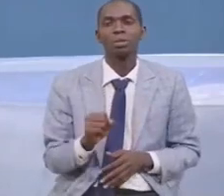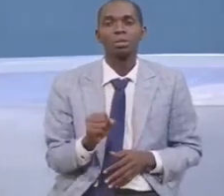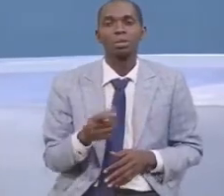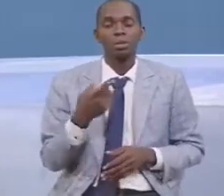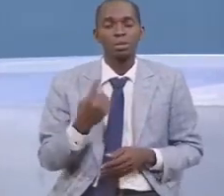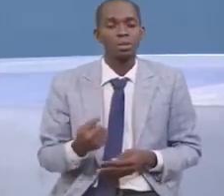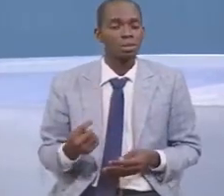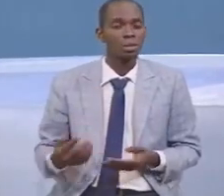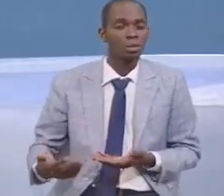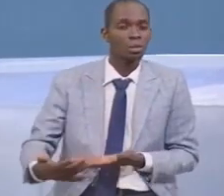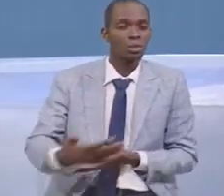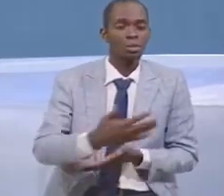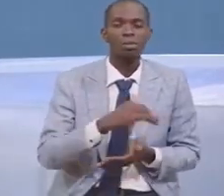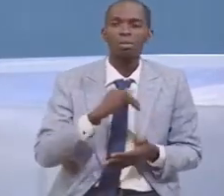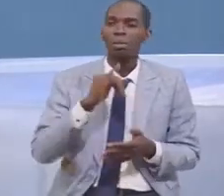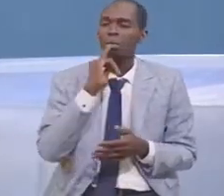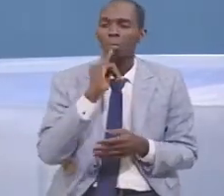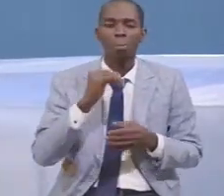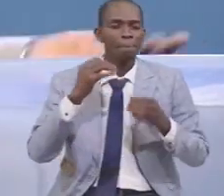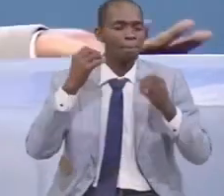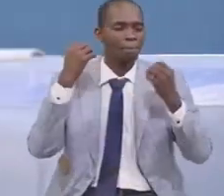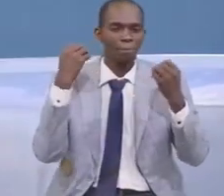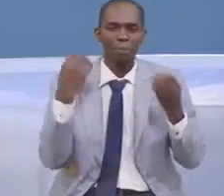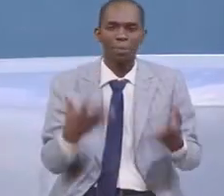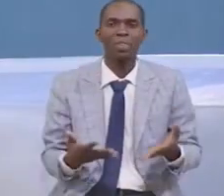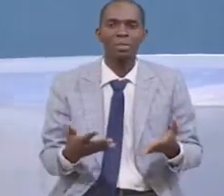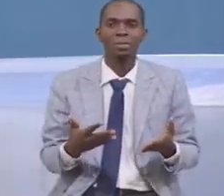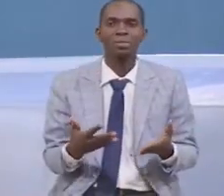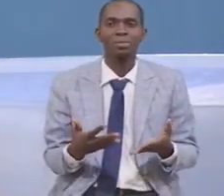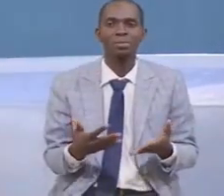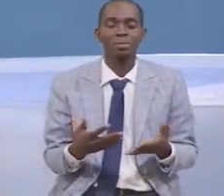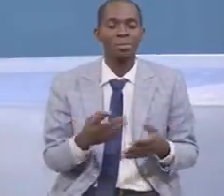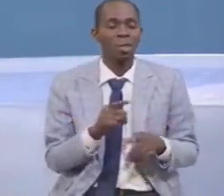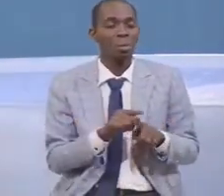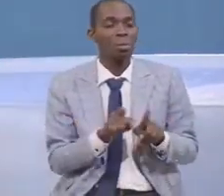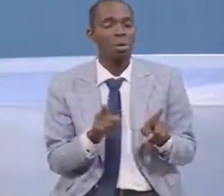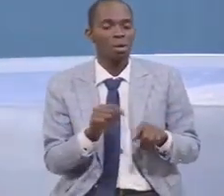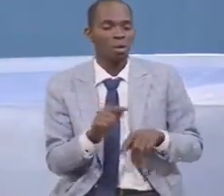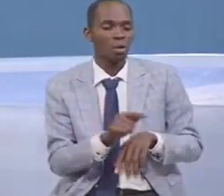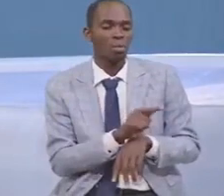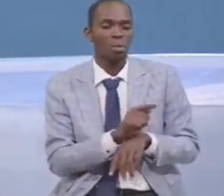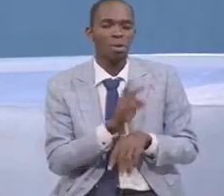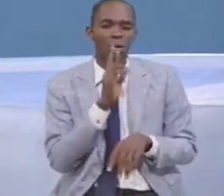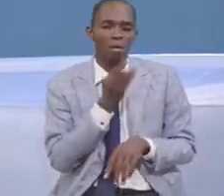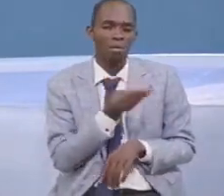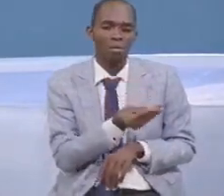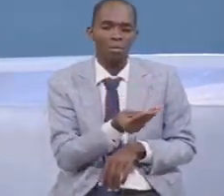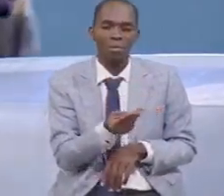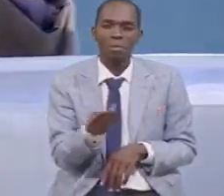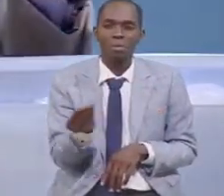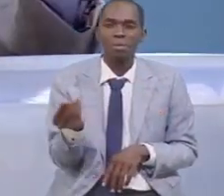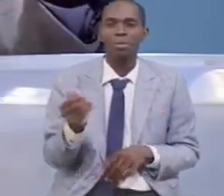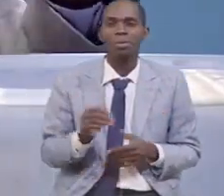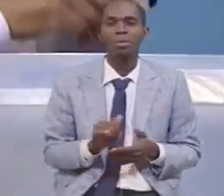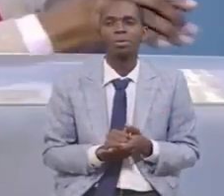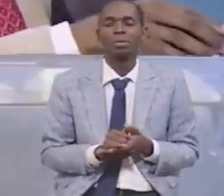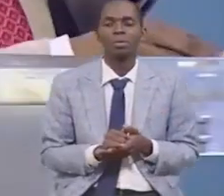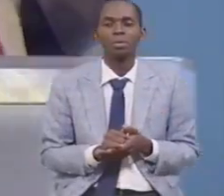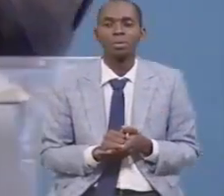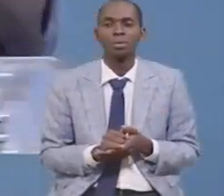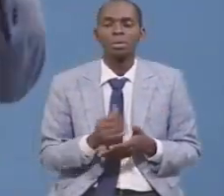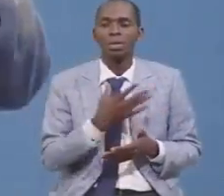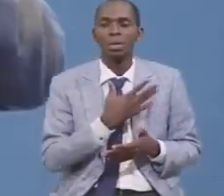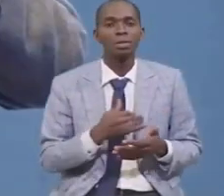is plenteous. కోత విస్తారంగా ఉంది. But the laborers are few. పని వారు కొద్దిగా ఉన్నారు. Look at all the states of